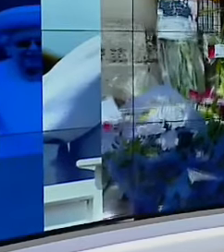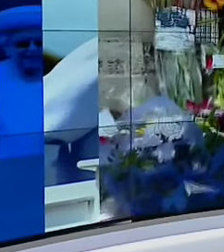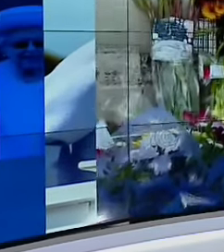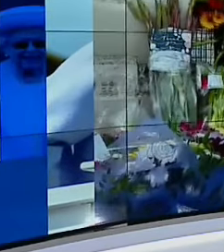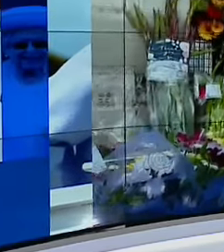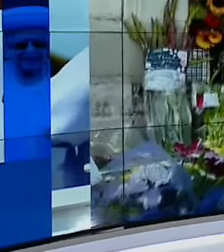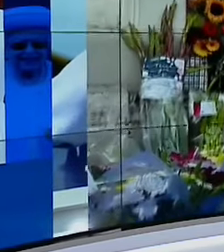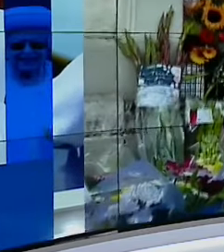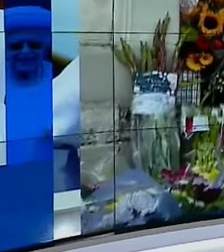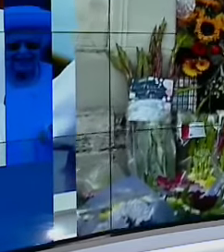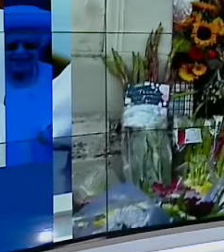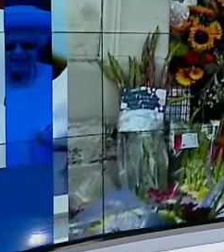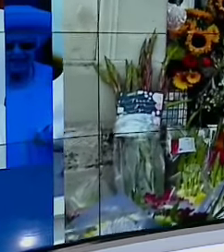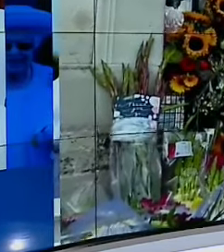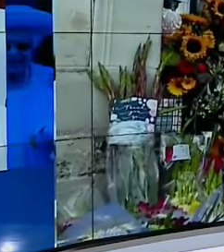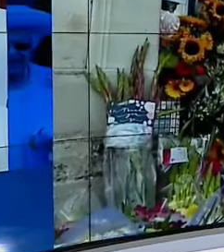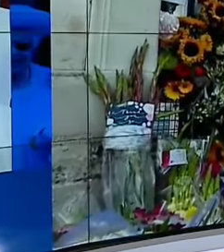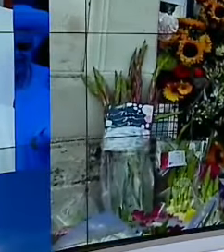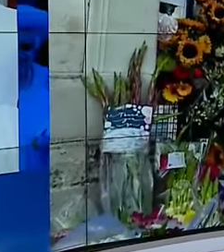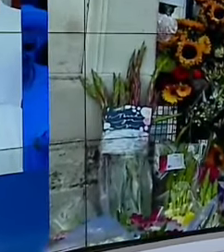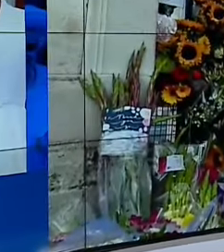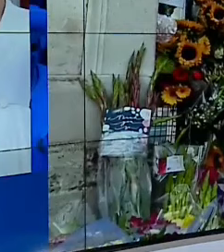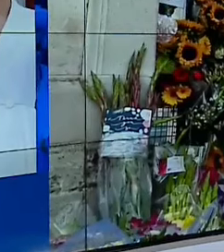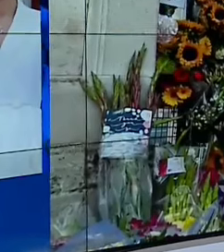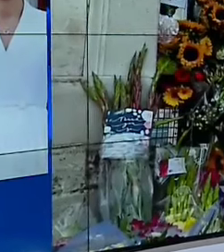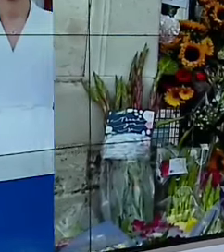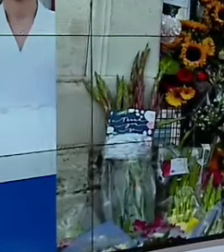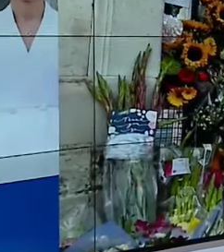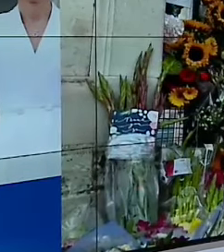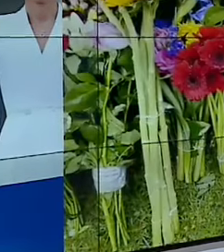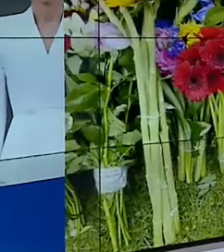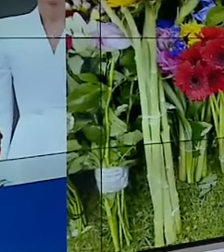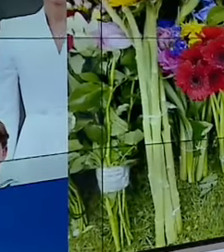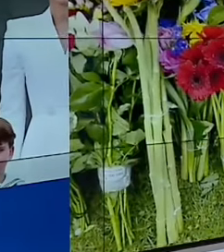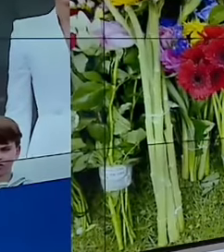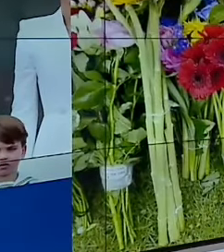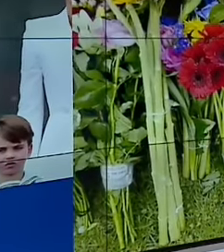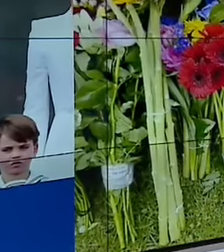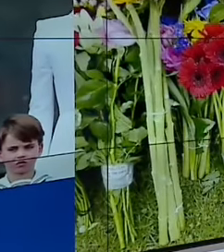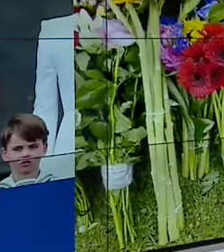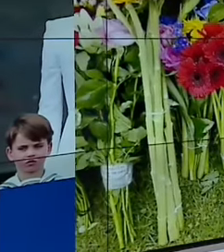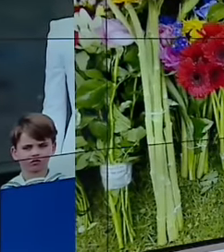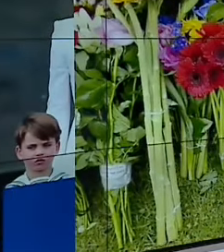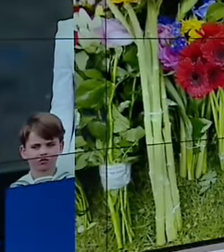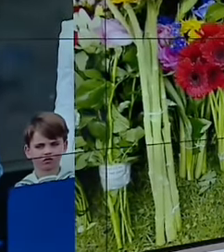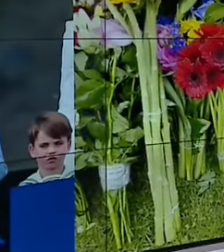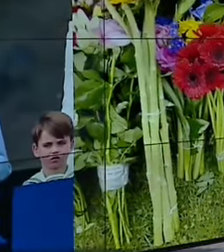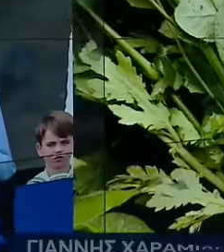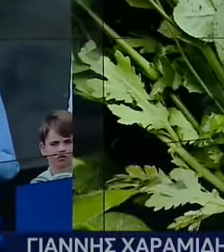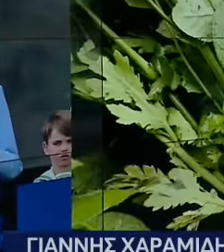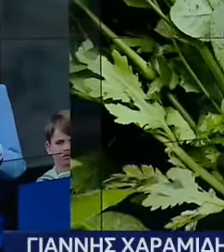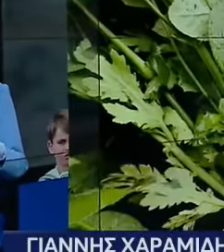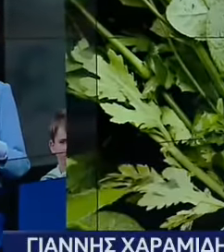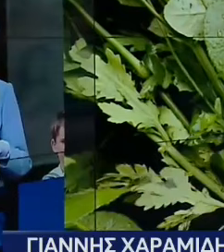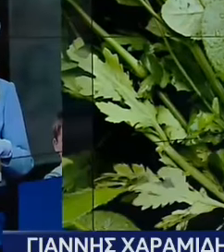το Λονδίνο, το οποίο φαίνεται ότι θρυνεί, η πρωτεύουσα της Μεγάλης Βρετανίας θρυνεί για την απώλεια της Βασίλισσας και δεν θα